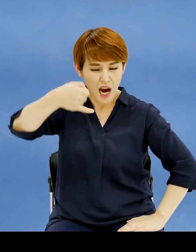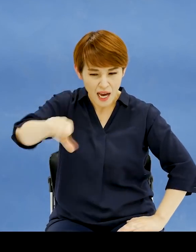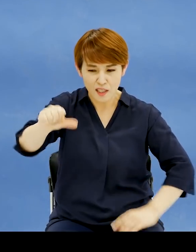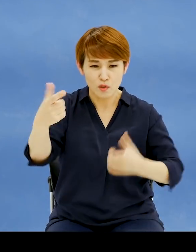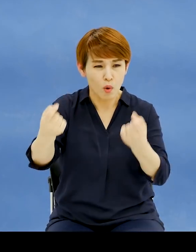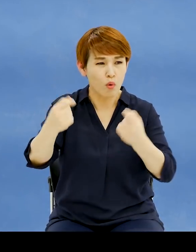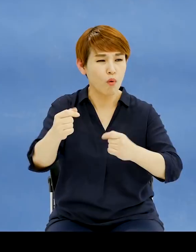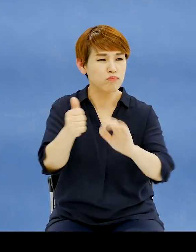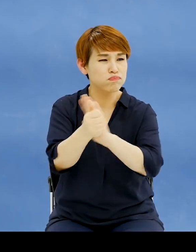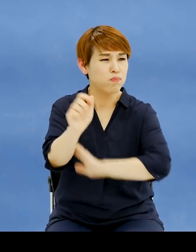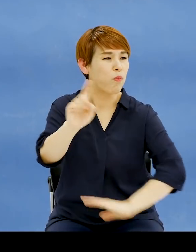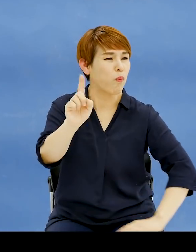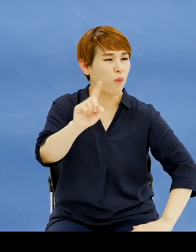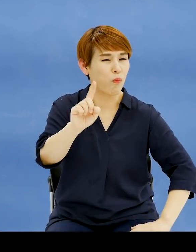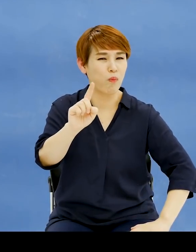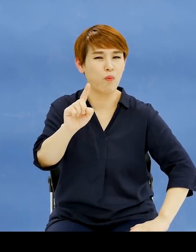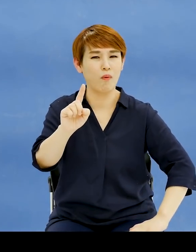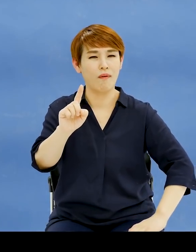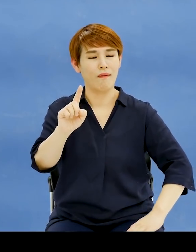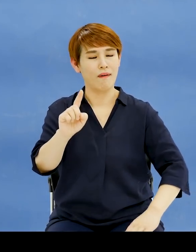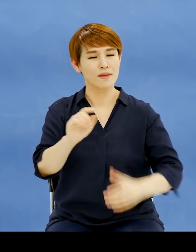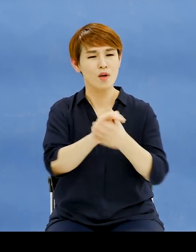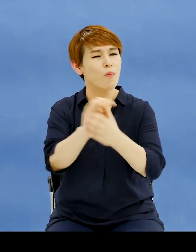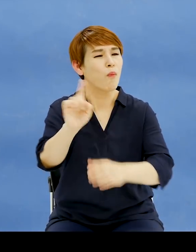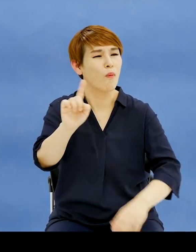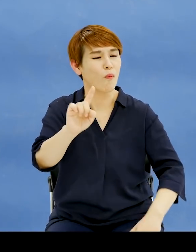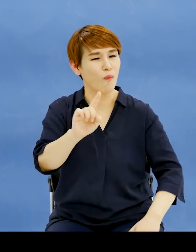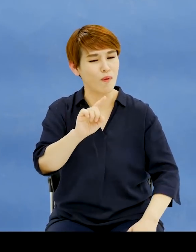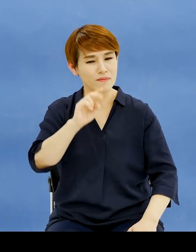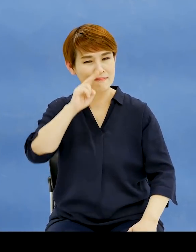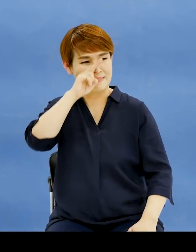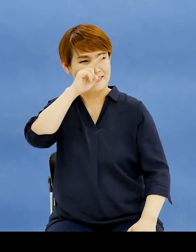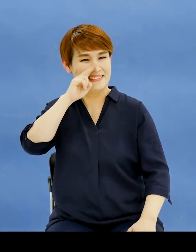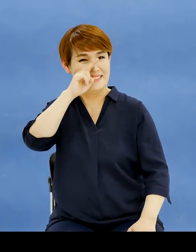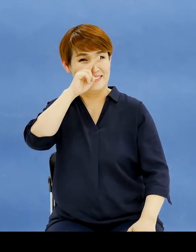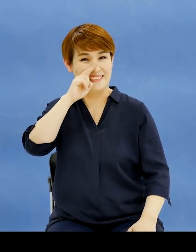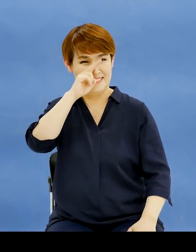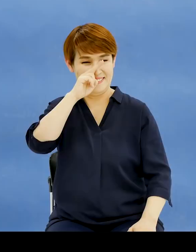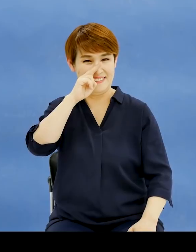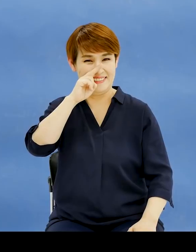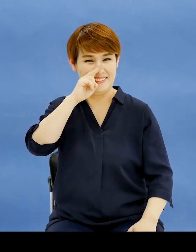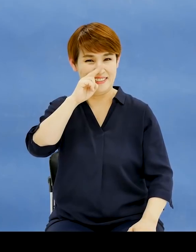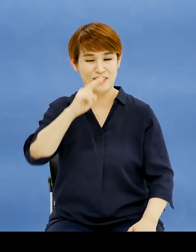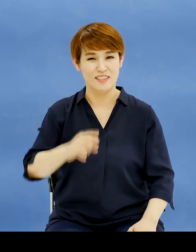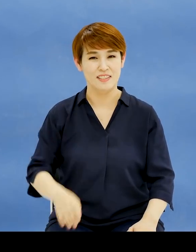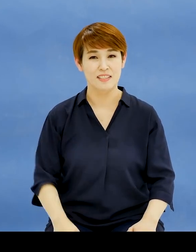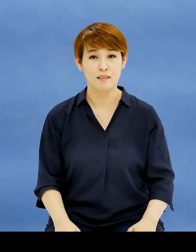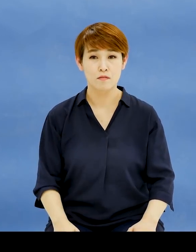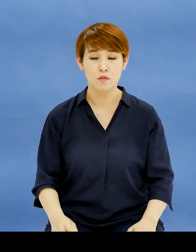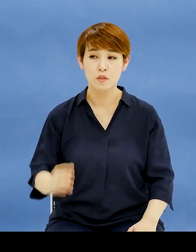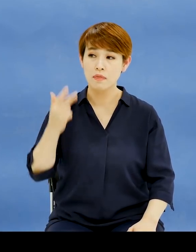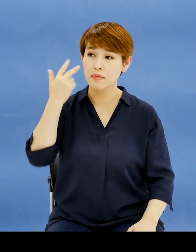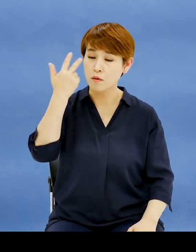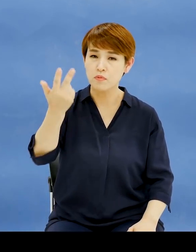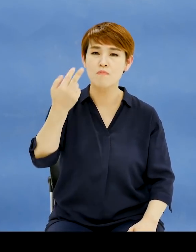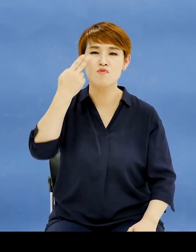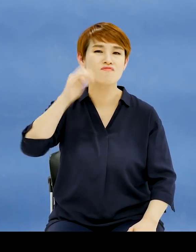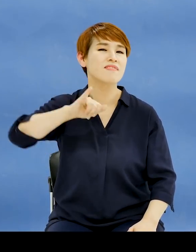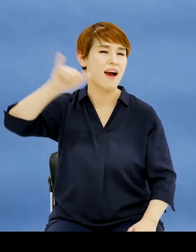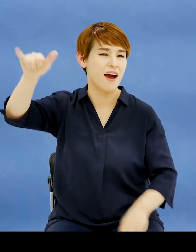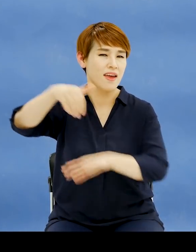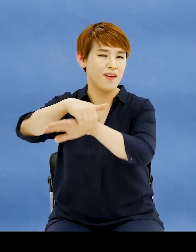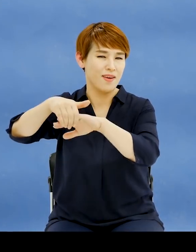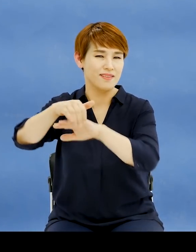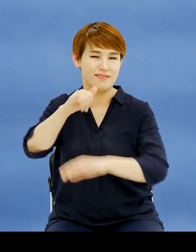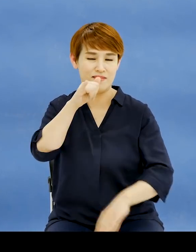거 아들도 아니야? 2명이나 있는데 네. 너무 친해진다고서 괜히 샘내고 그랬어요. 네네네. 근데 그 다음 주에 제가 미국